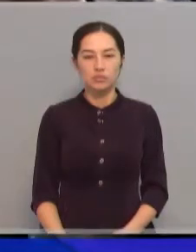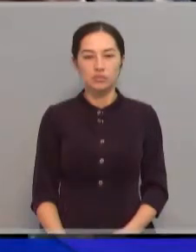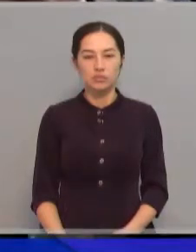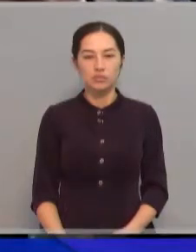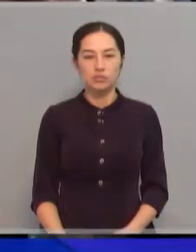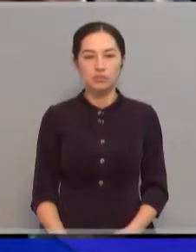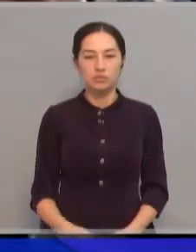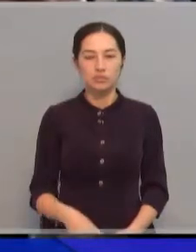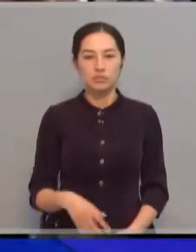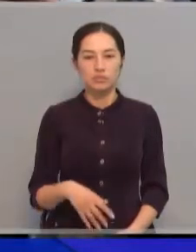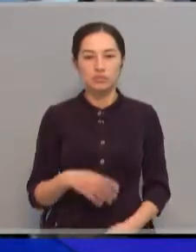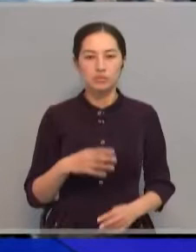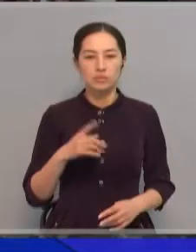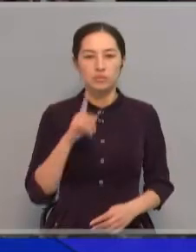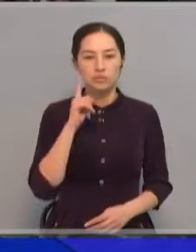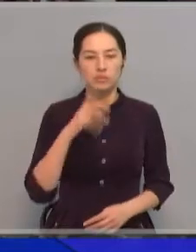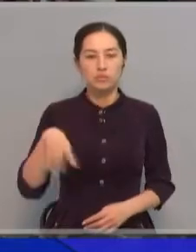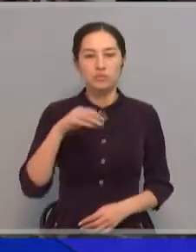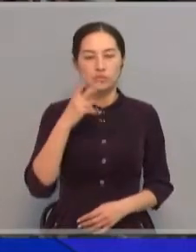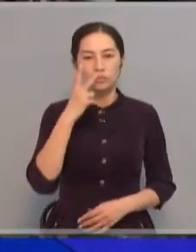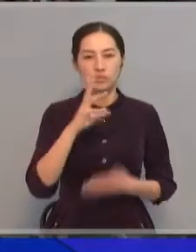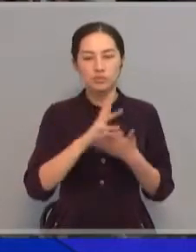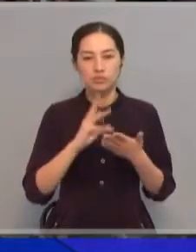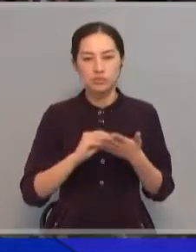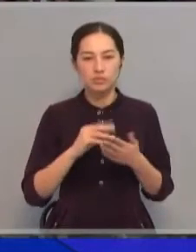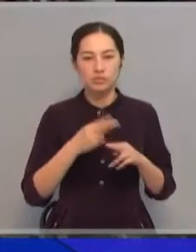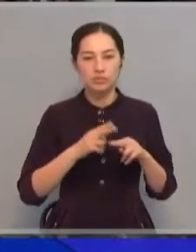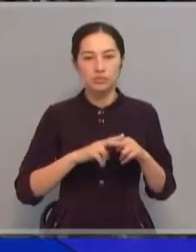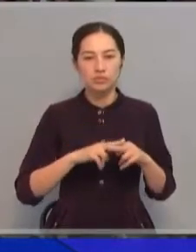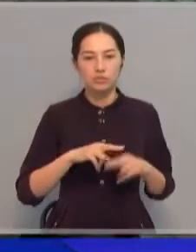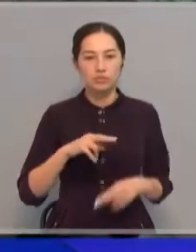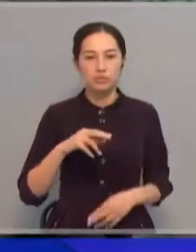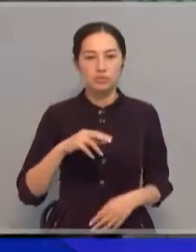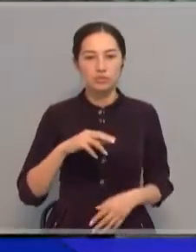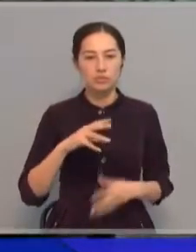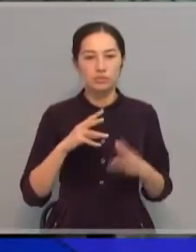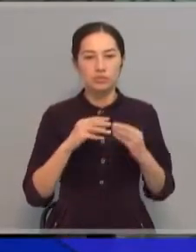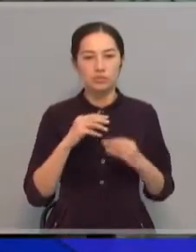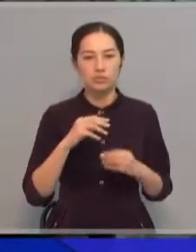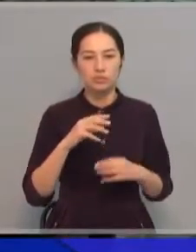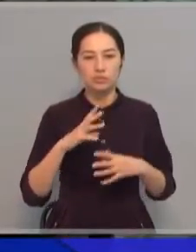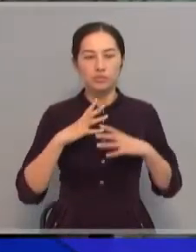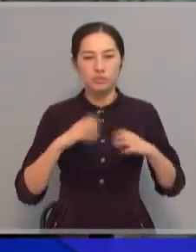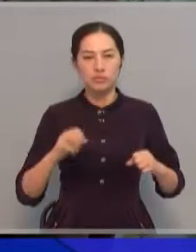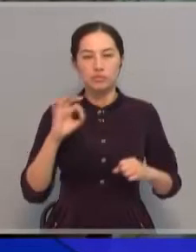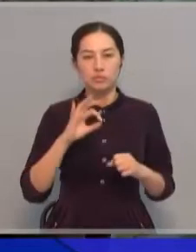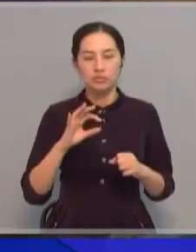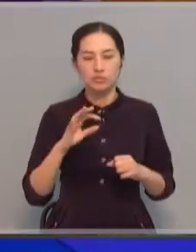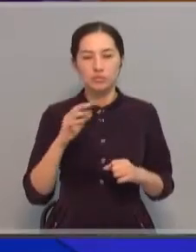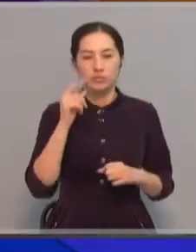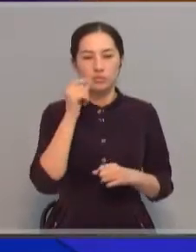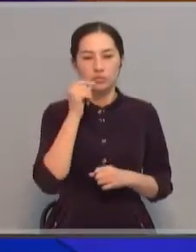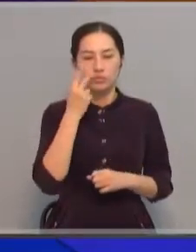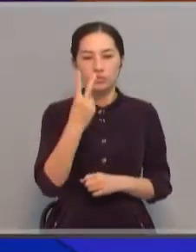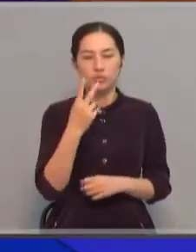Аталмыш шара жас өскінге ой салды, тарихтан тағылым түйгізді. Ерліктің үлгісін көрсеткен қайсар мінез қос батырдың ұлт үшін орны